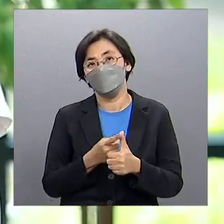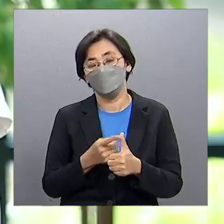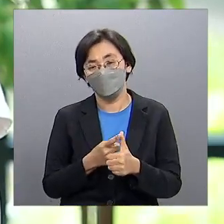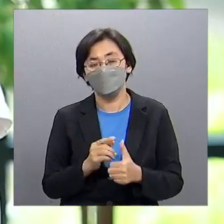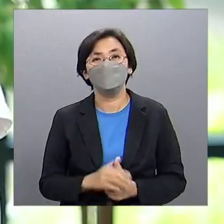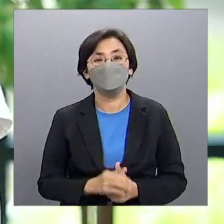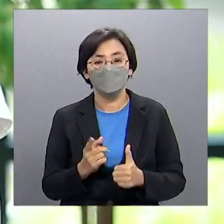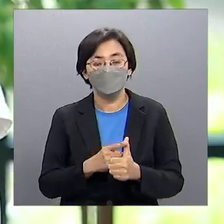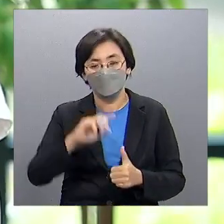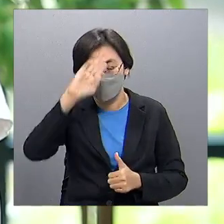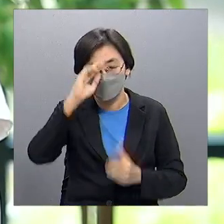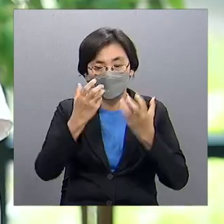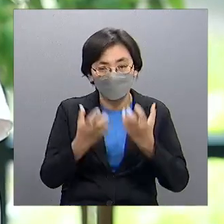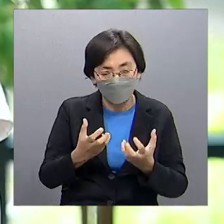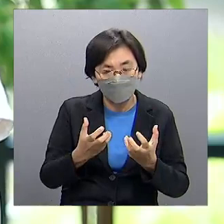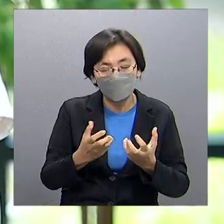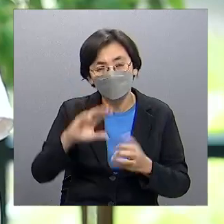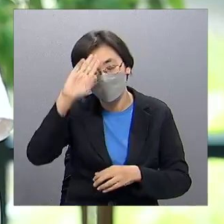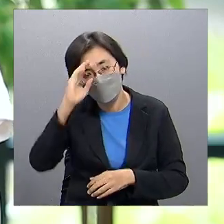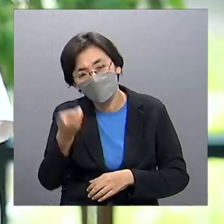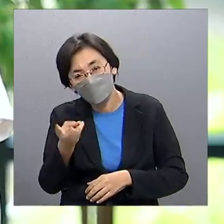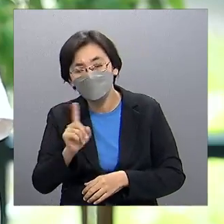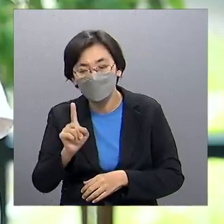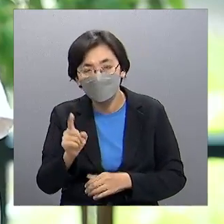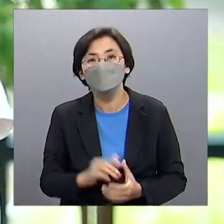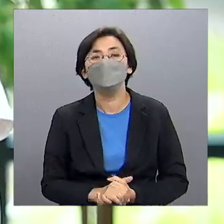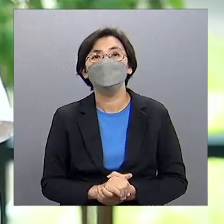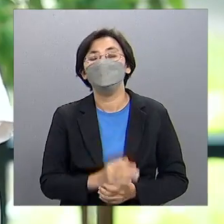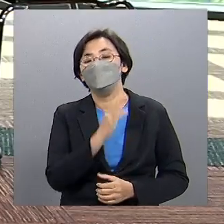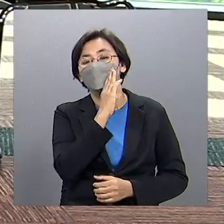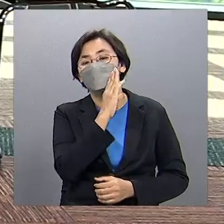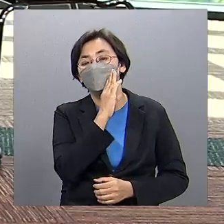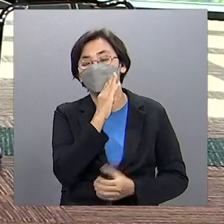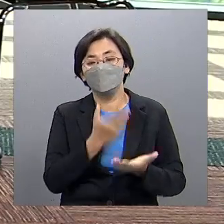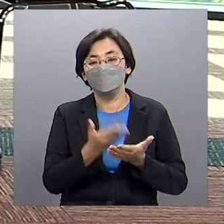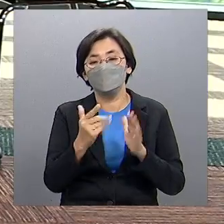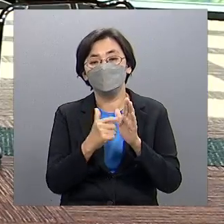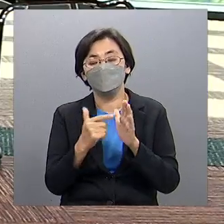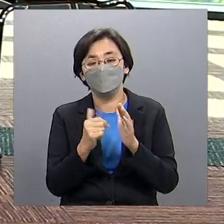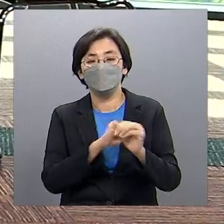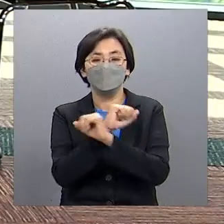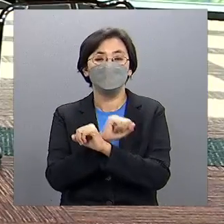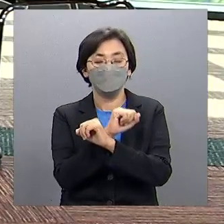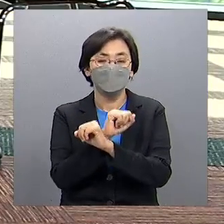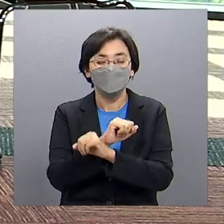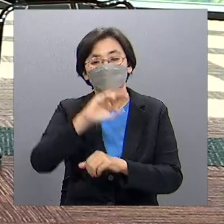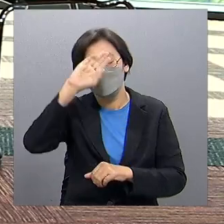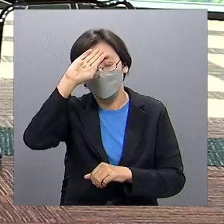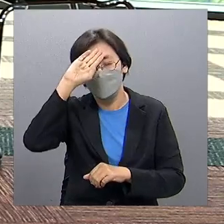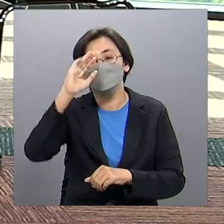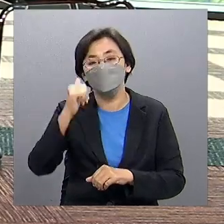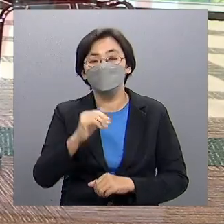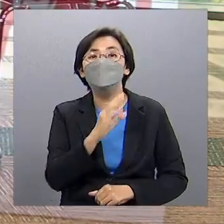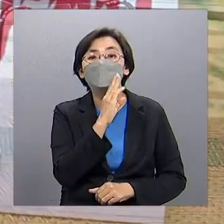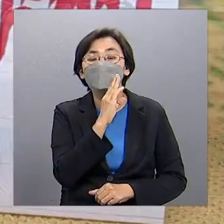น้อยถ้าเกิดว่าเป็นเล็กน้อยครับจุกเสียดแน่นเฟ้ออย่างเงี้ยการเลือกซื้อยามาก็คือป้องกันการป่วยแบบลุกลามให้เราไม่ต้องเข้าสู่การรักษ